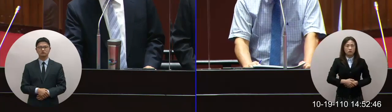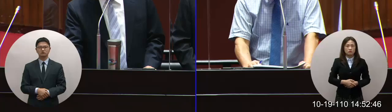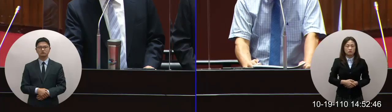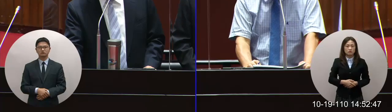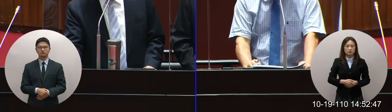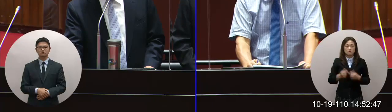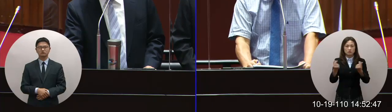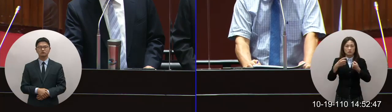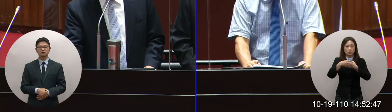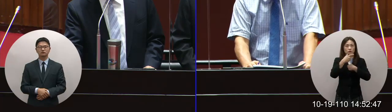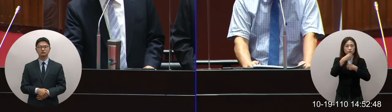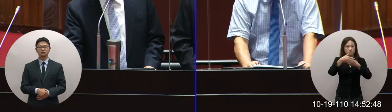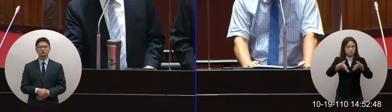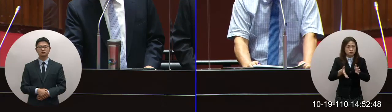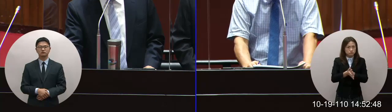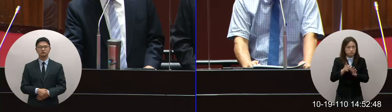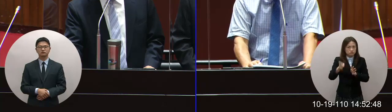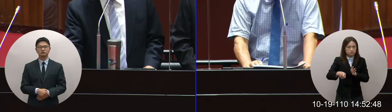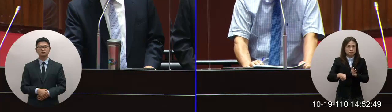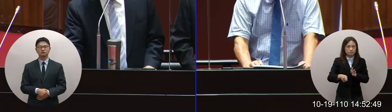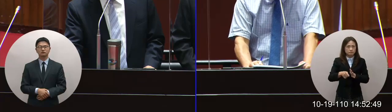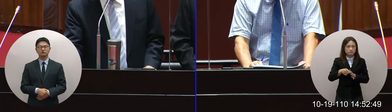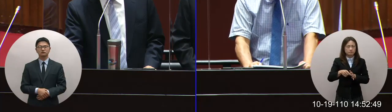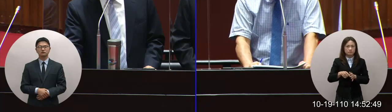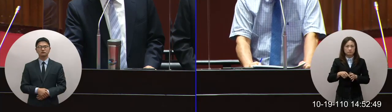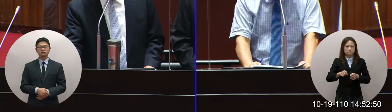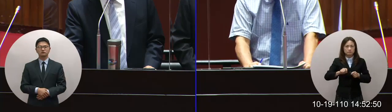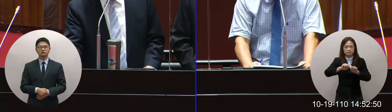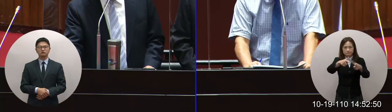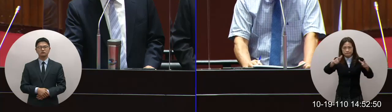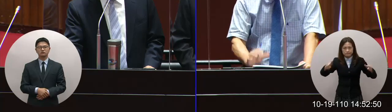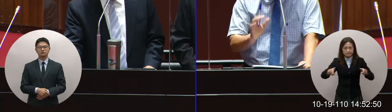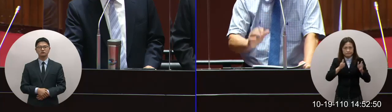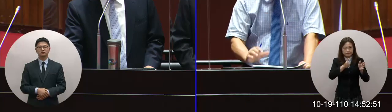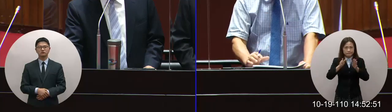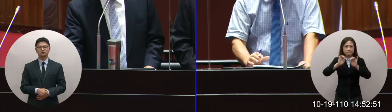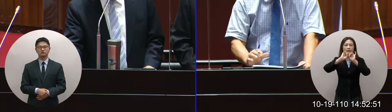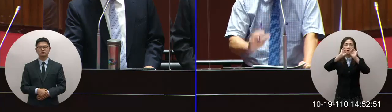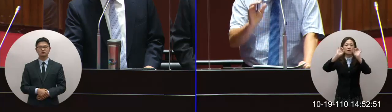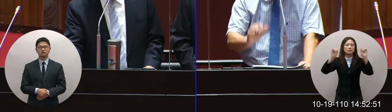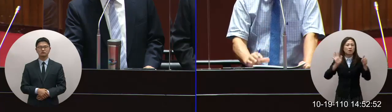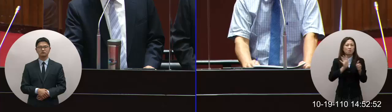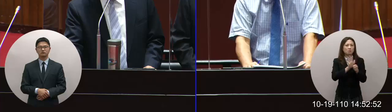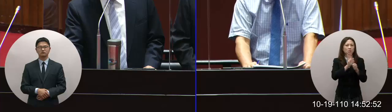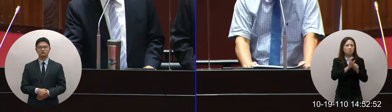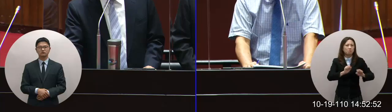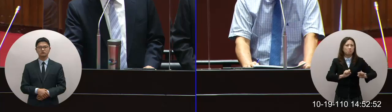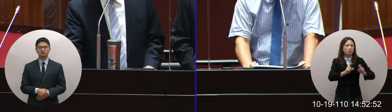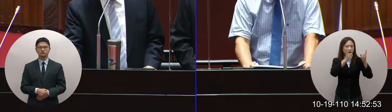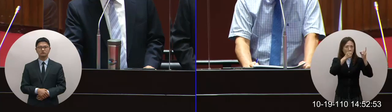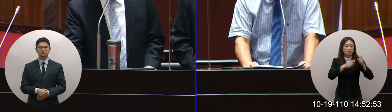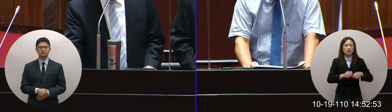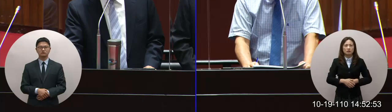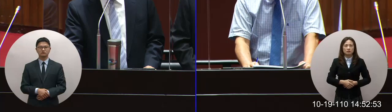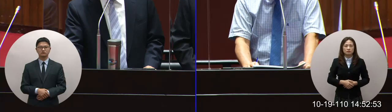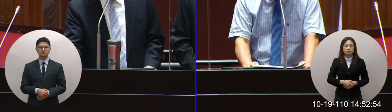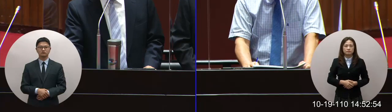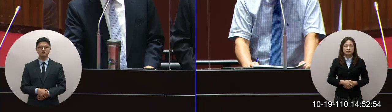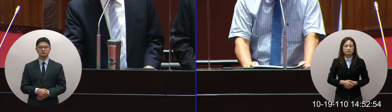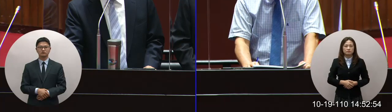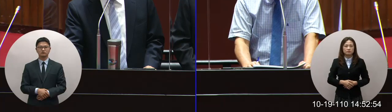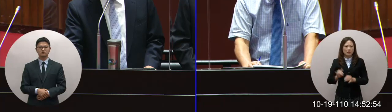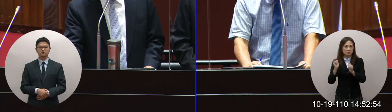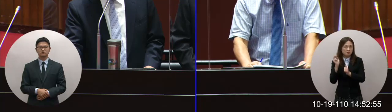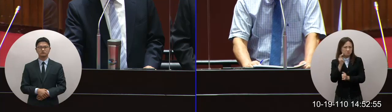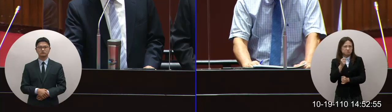部利用各种的场合放话助攻啊，民众我想都看在眼里哦。那